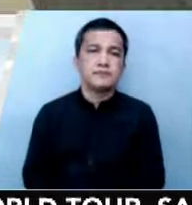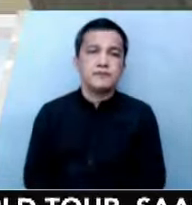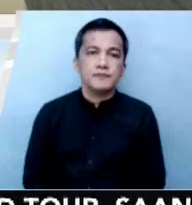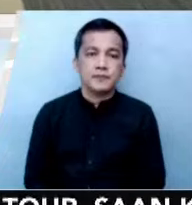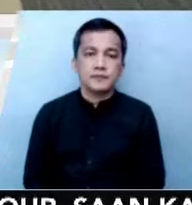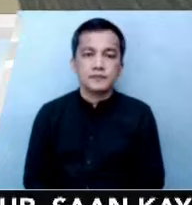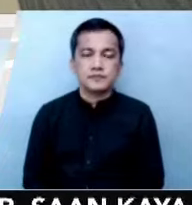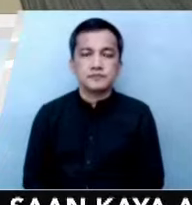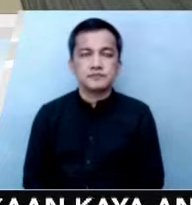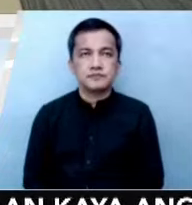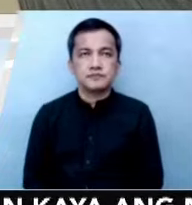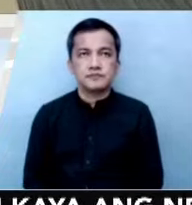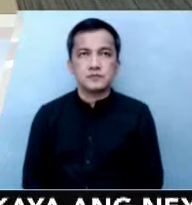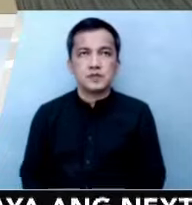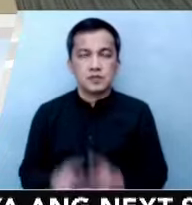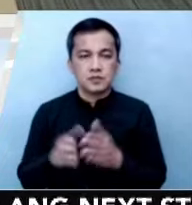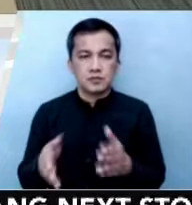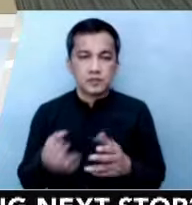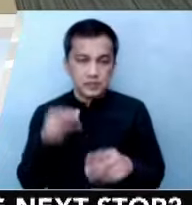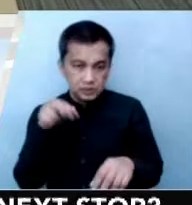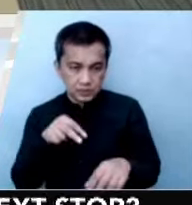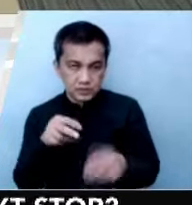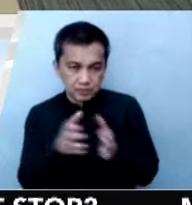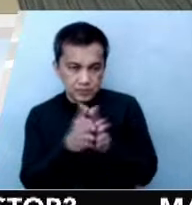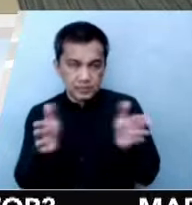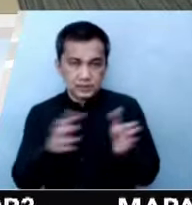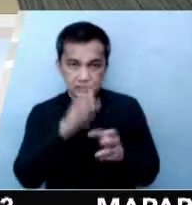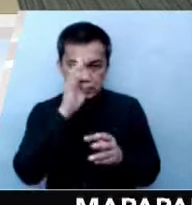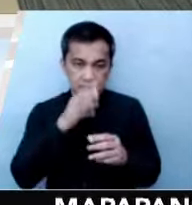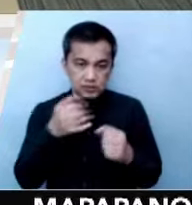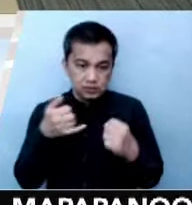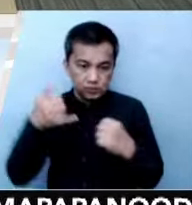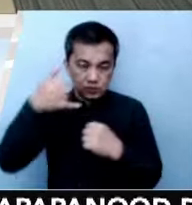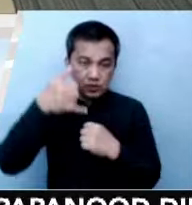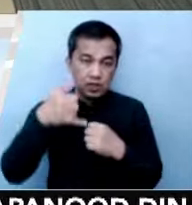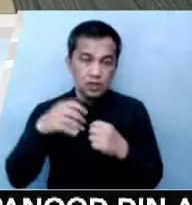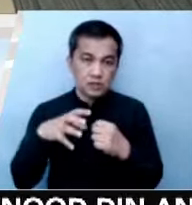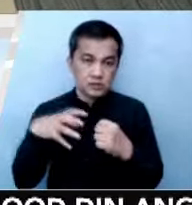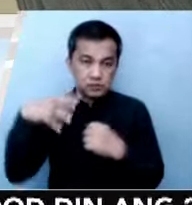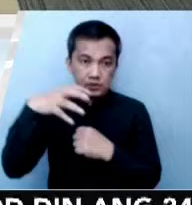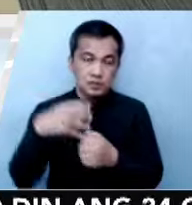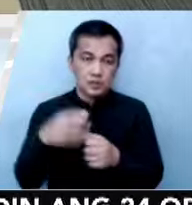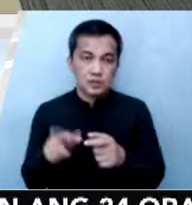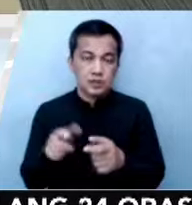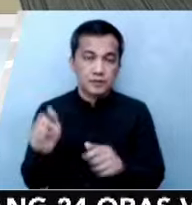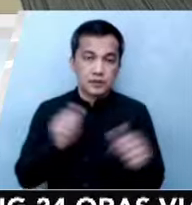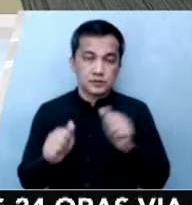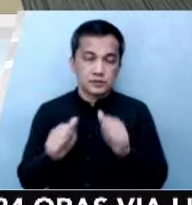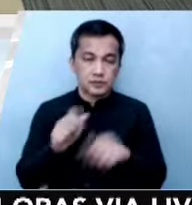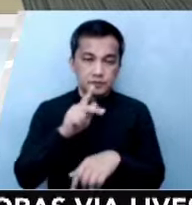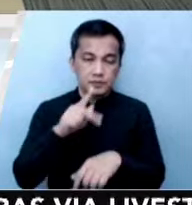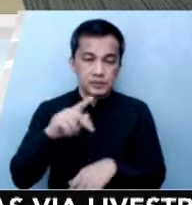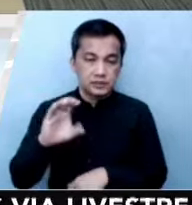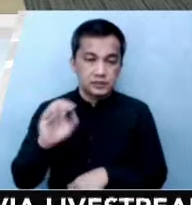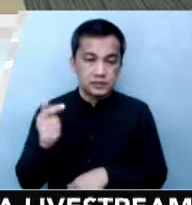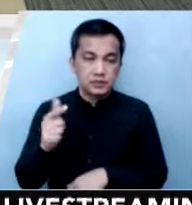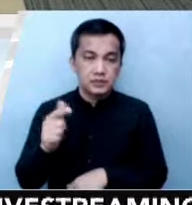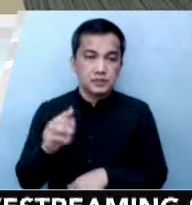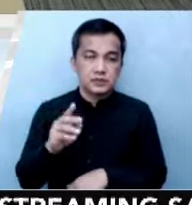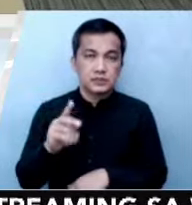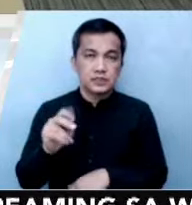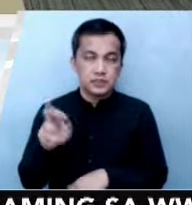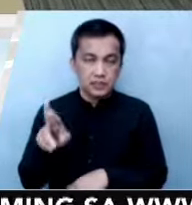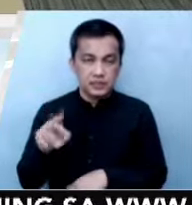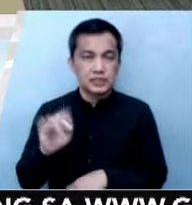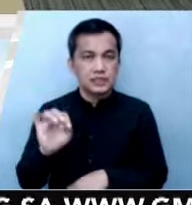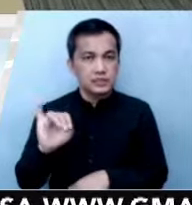At malaking tulong sa pagtukoy sa lawak ng pinsala ng oil spill sa Manila Bay, pati sa mga magiging aksyon ng Philippine Coast Guard, DNR at DALG para makontrol